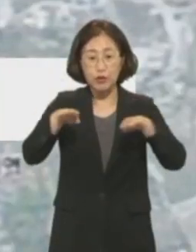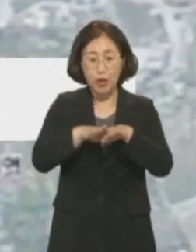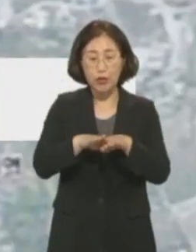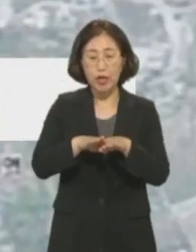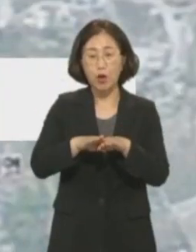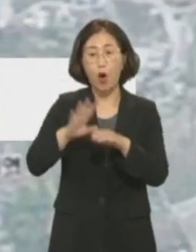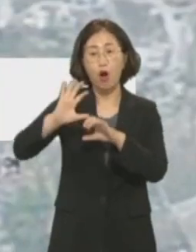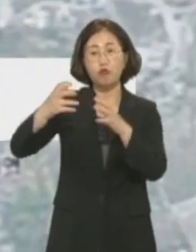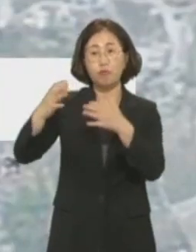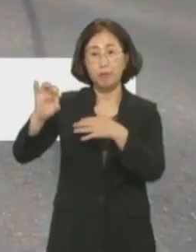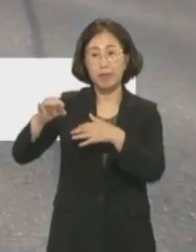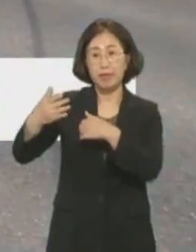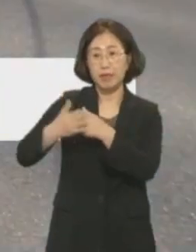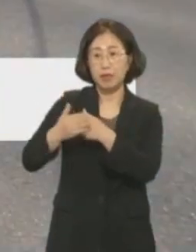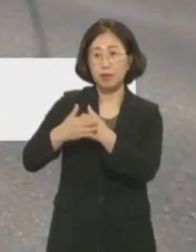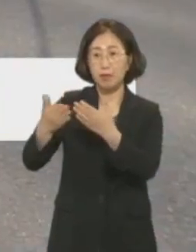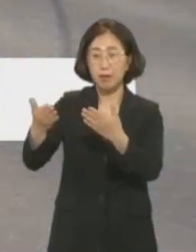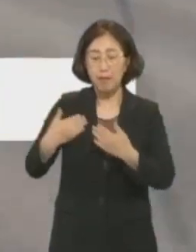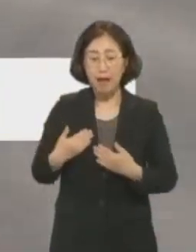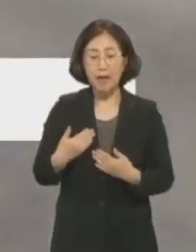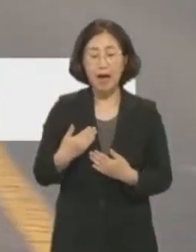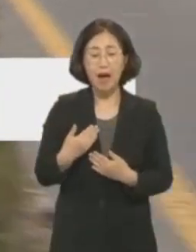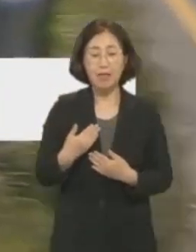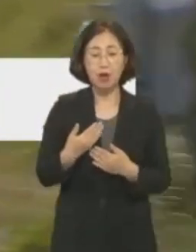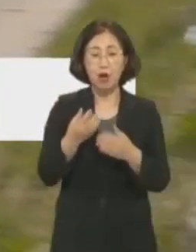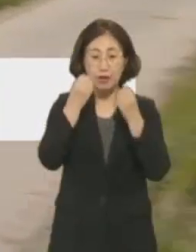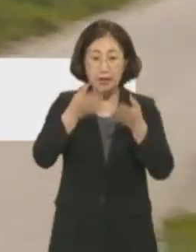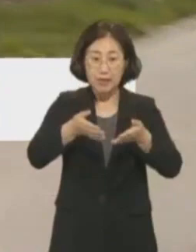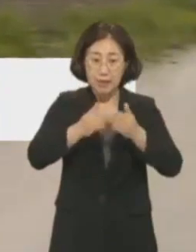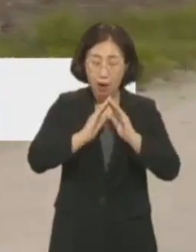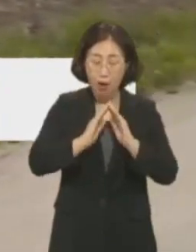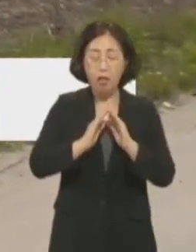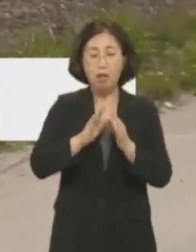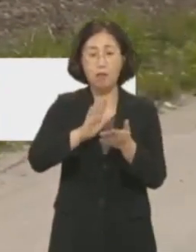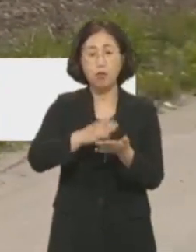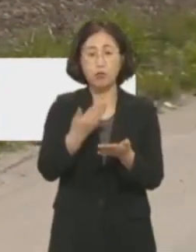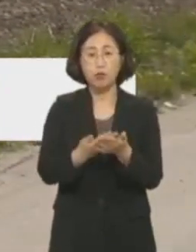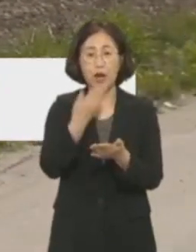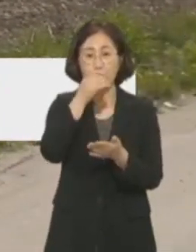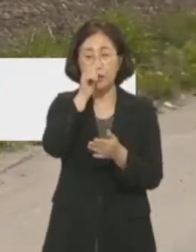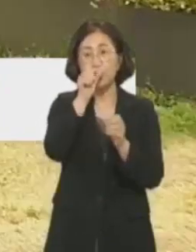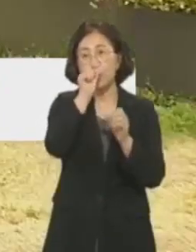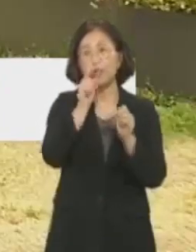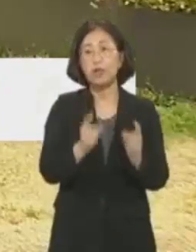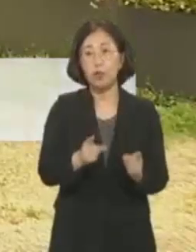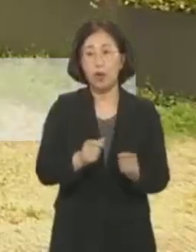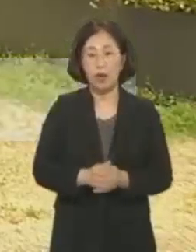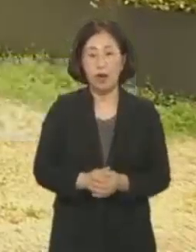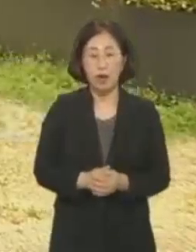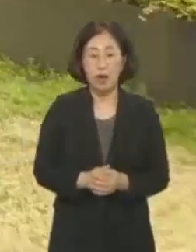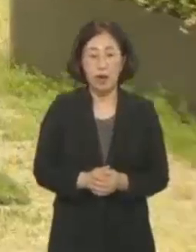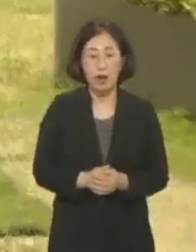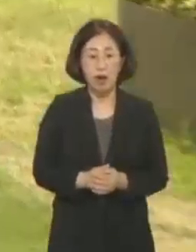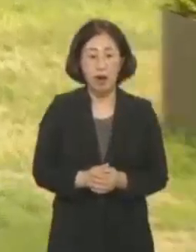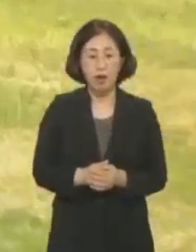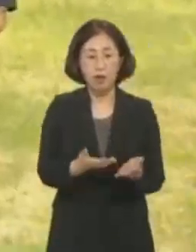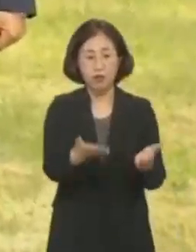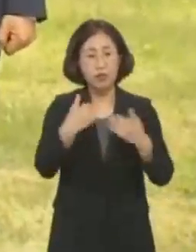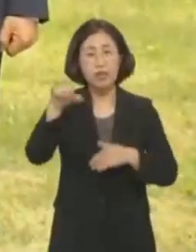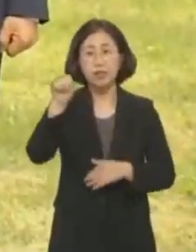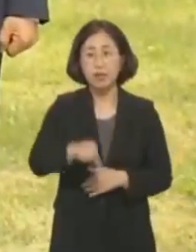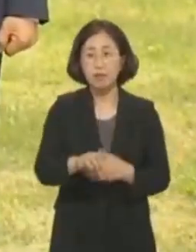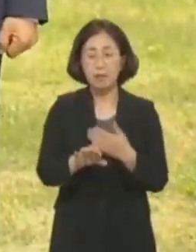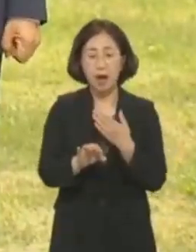지원금으로 지역의 체육시설을 신설 보수할 절호의 기회이기도 합니다 충청권 유대회가 실패하게 될